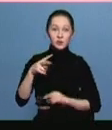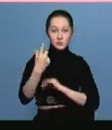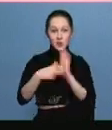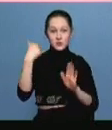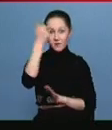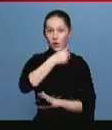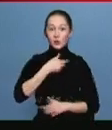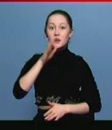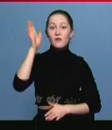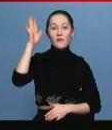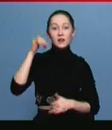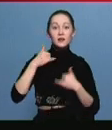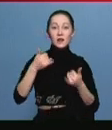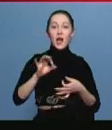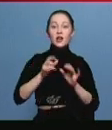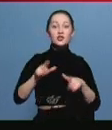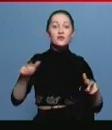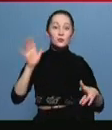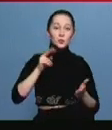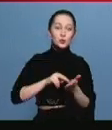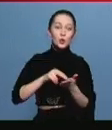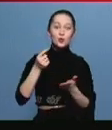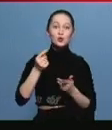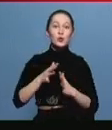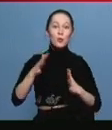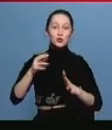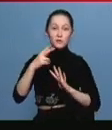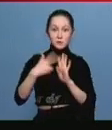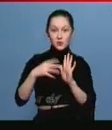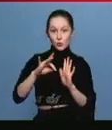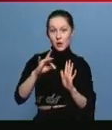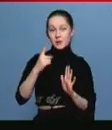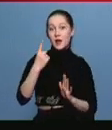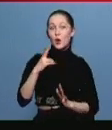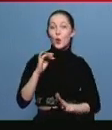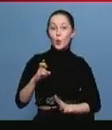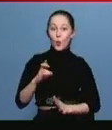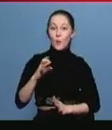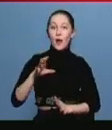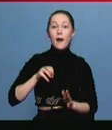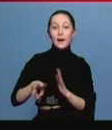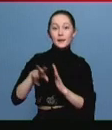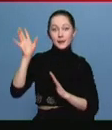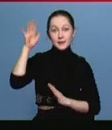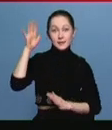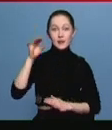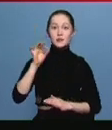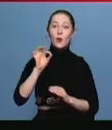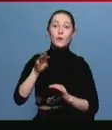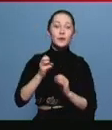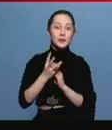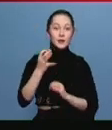года питьевая вода для ижевчан будет стоить чуть больше 18 рублей за кубометр, канализация около 13. Рост